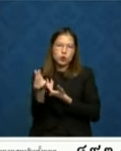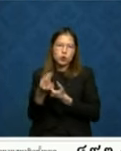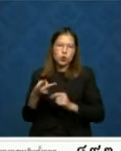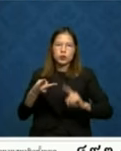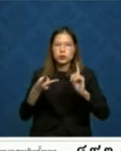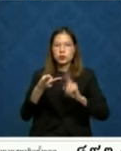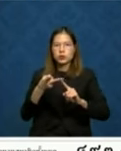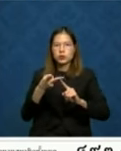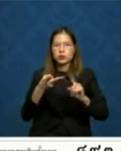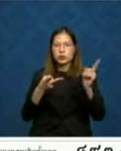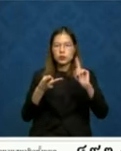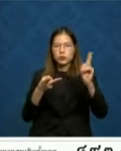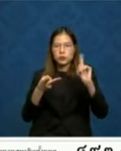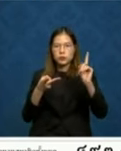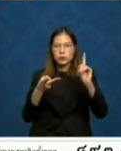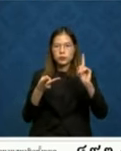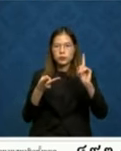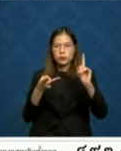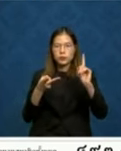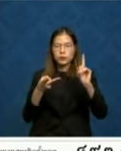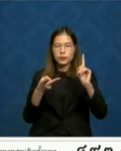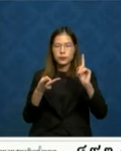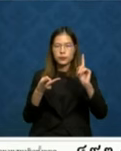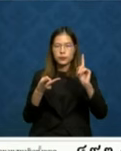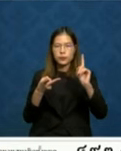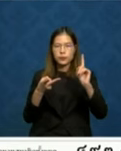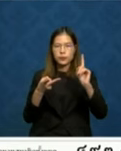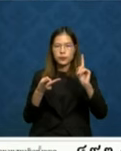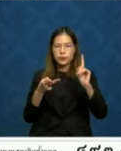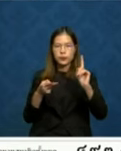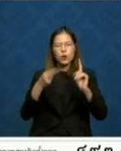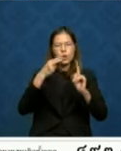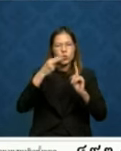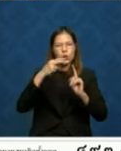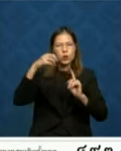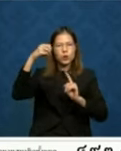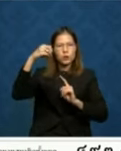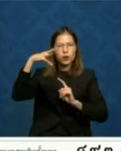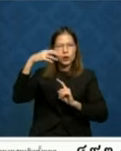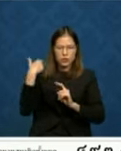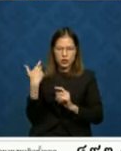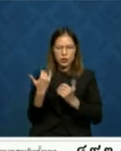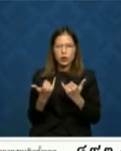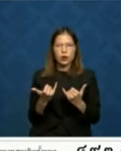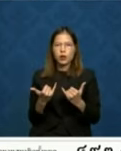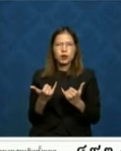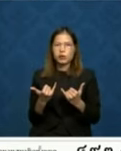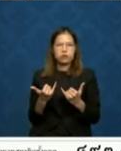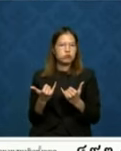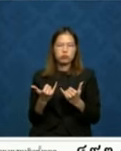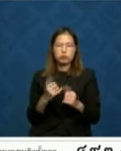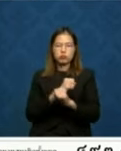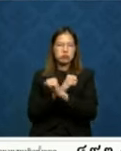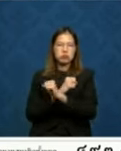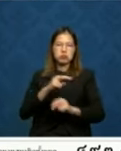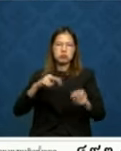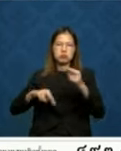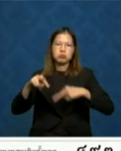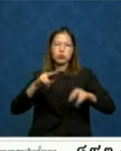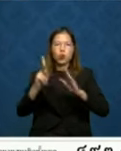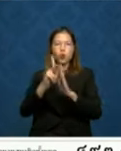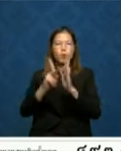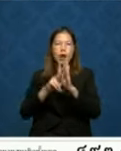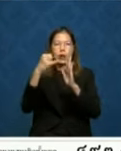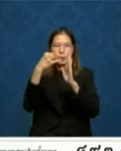2ครับเรื่องบุหรี่ไฟฟ้าครับปัจจุบันยังไม่ถูกควบคุมให้ถูกตามกฎหมาย